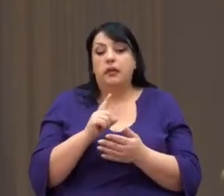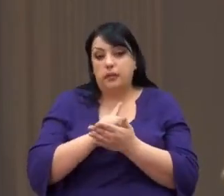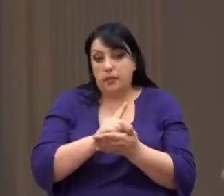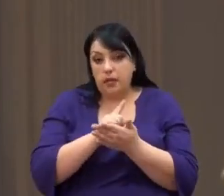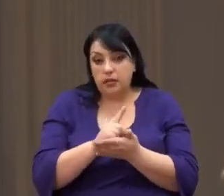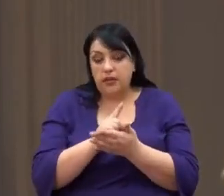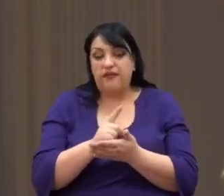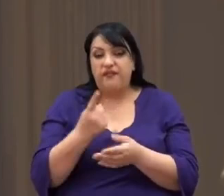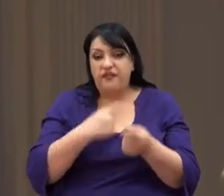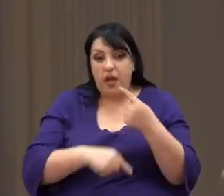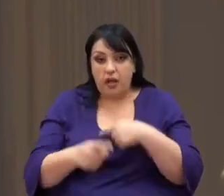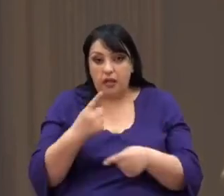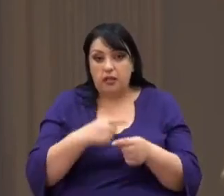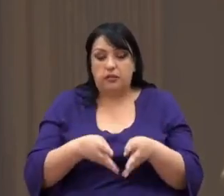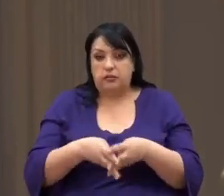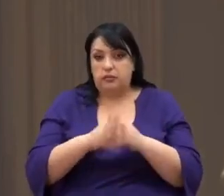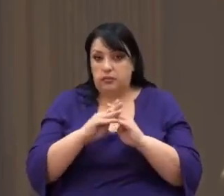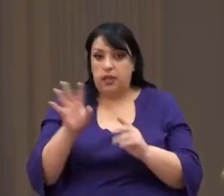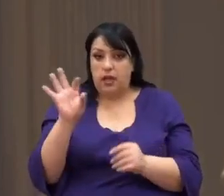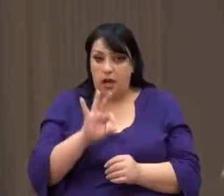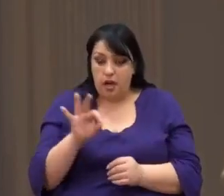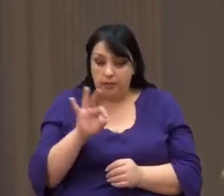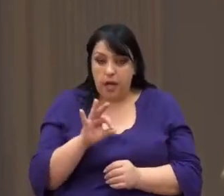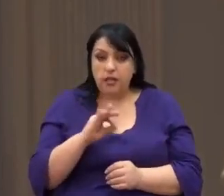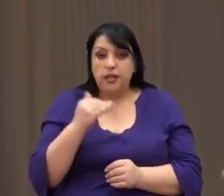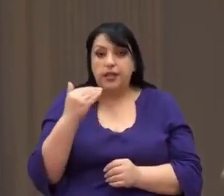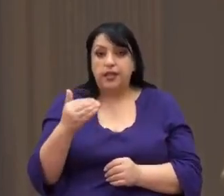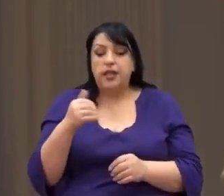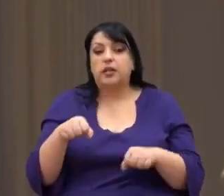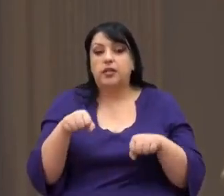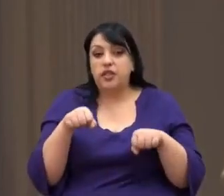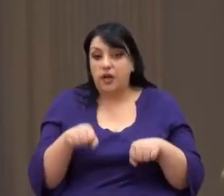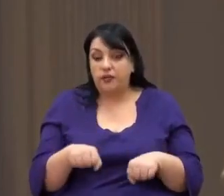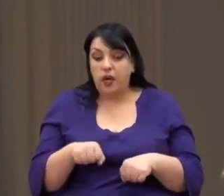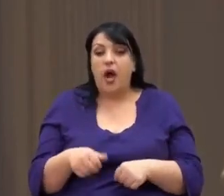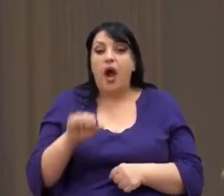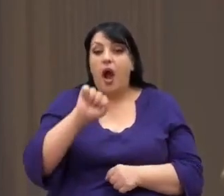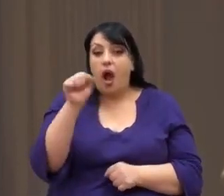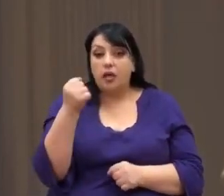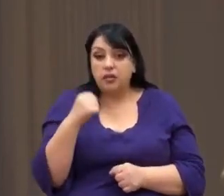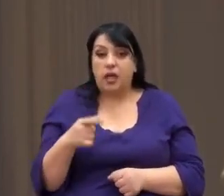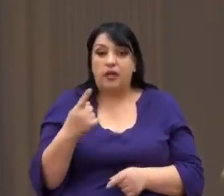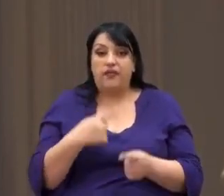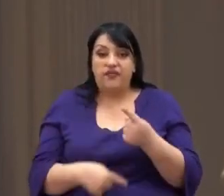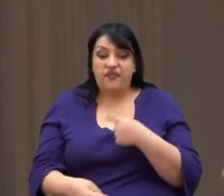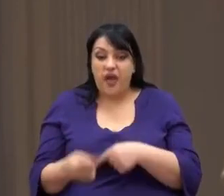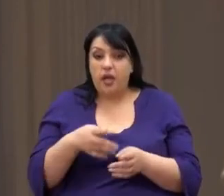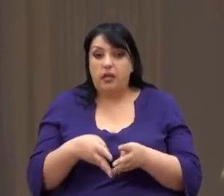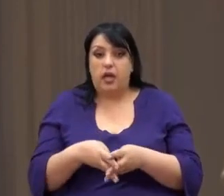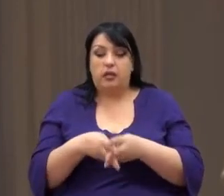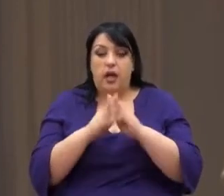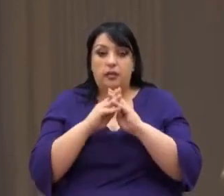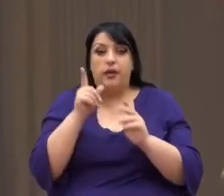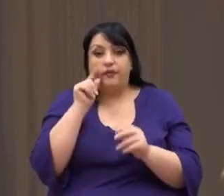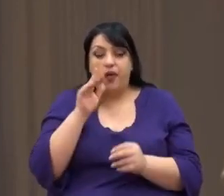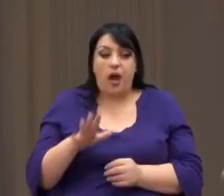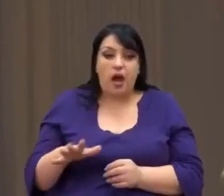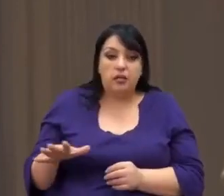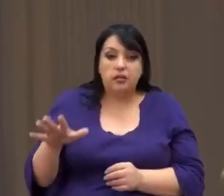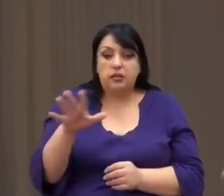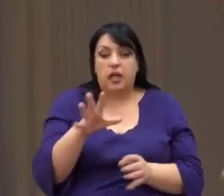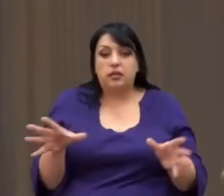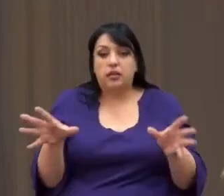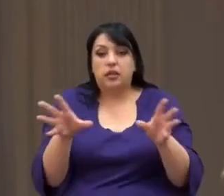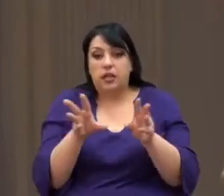համար նպատակաուղված ինքնորոշման իրավունքի հիման վրա Արցախի տարածքի վերականգնմանը և Հայաստանի հետ